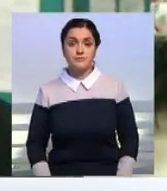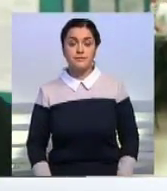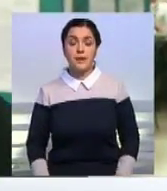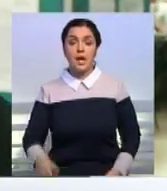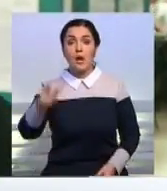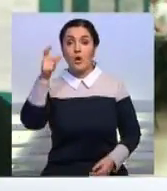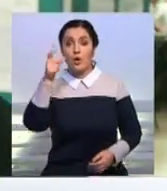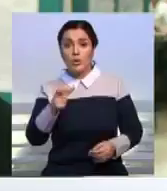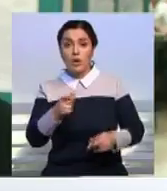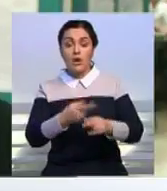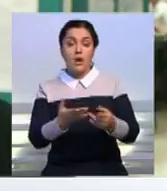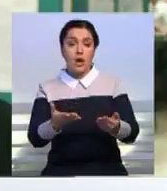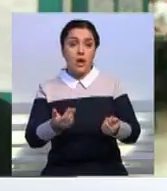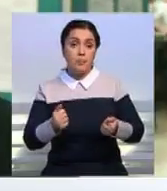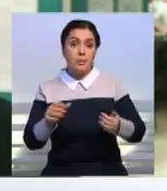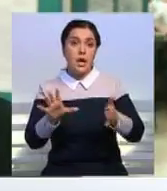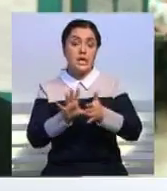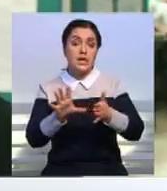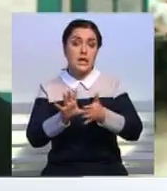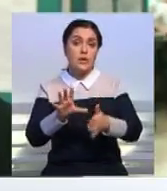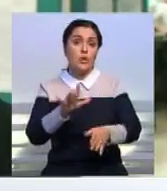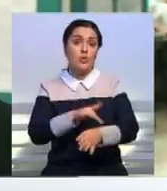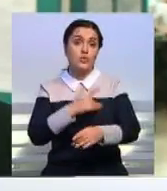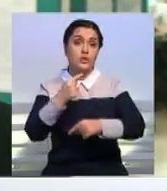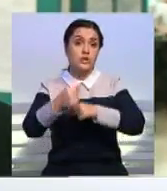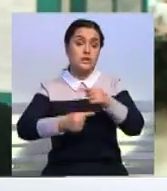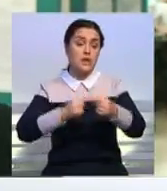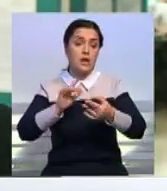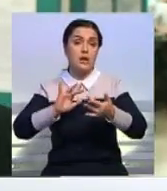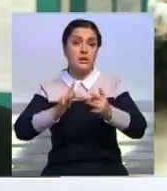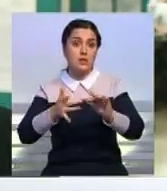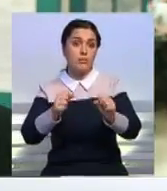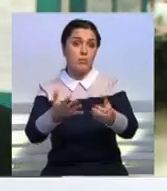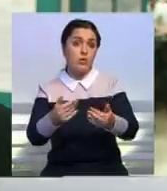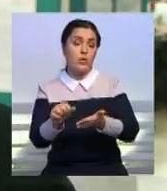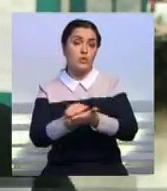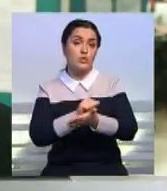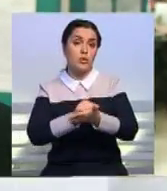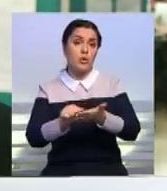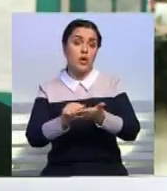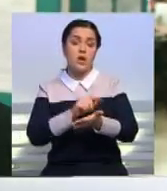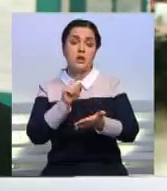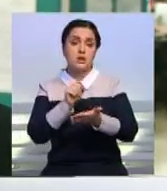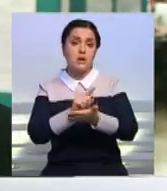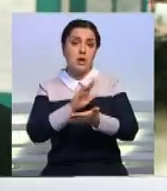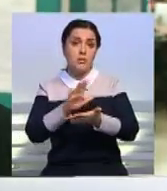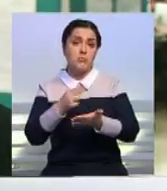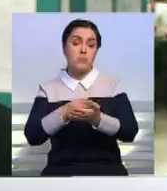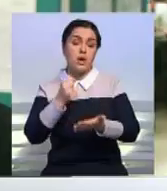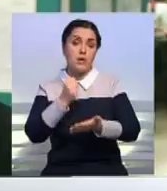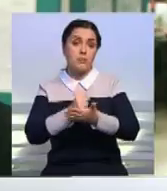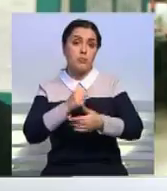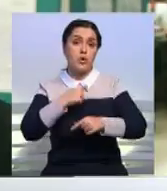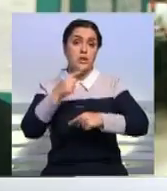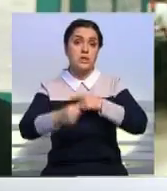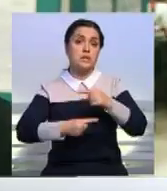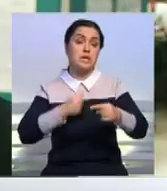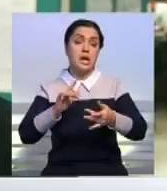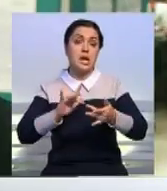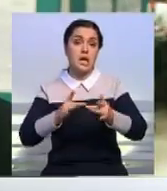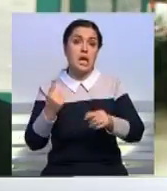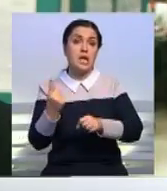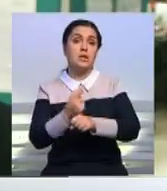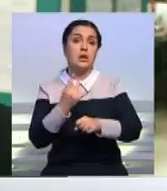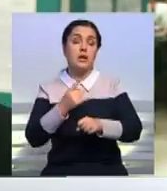Людей, которые получают электронные услуги, стало больше. Не обязательно получать даже электронные цифровые печати. Можно через портал получить